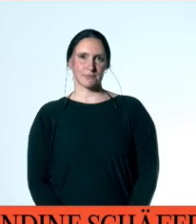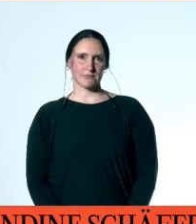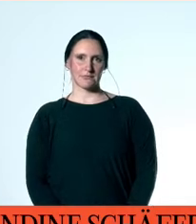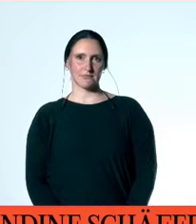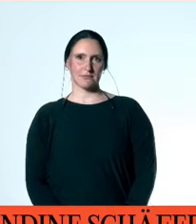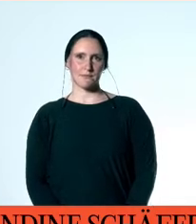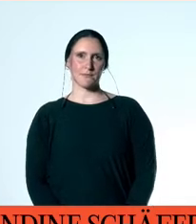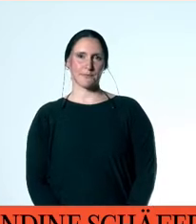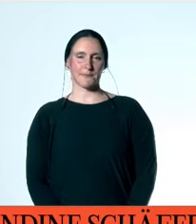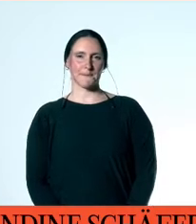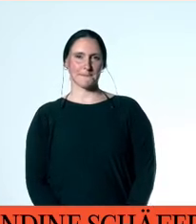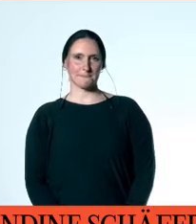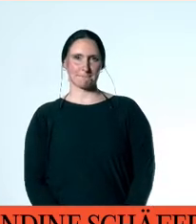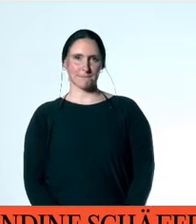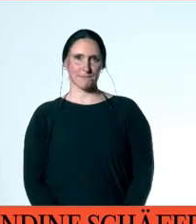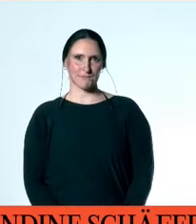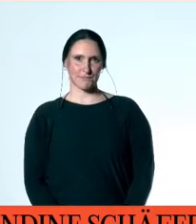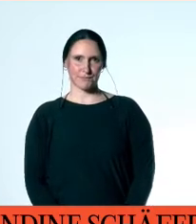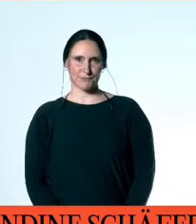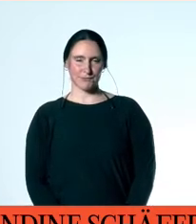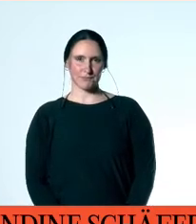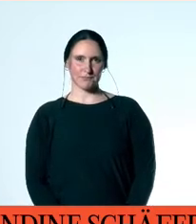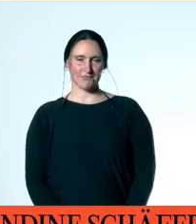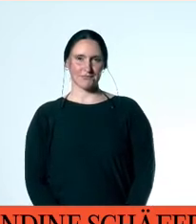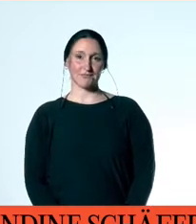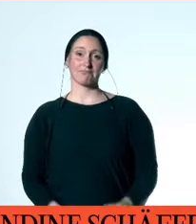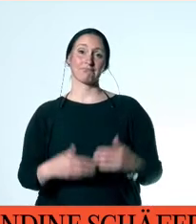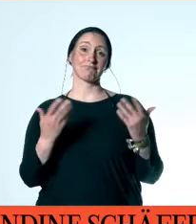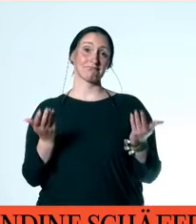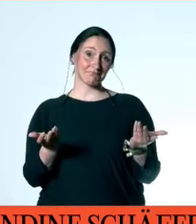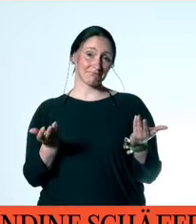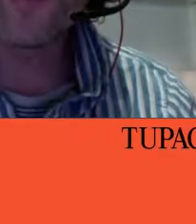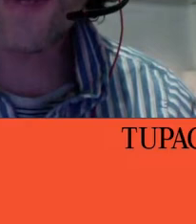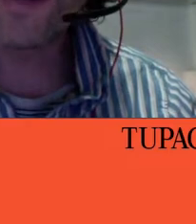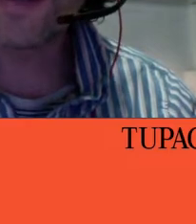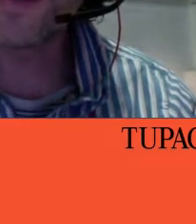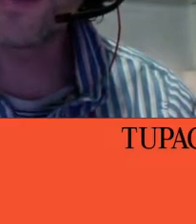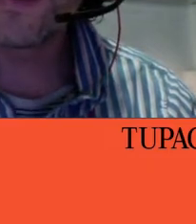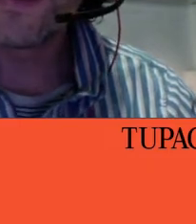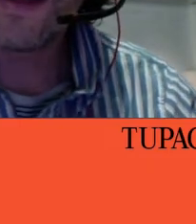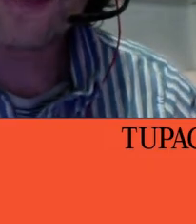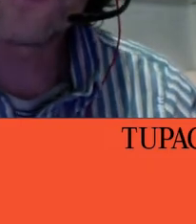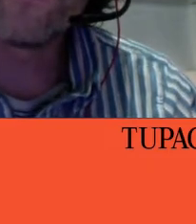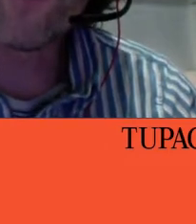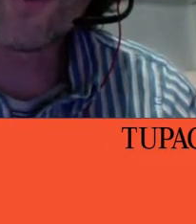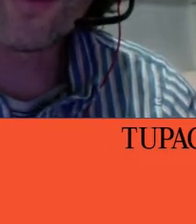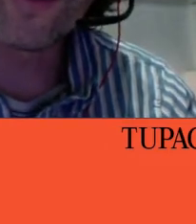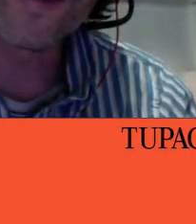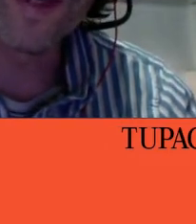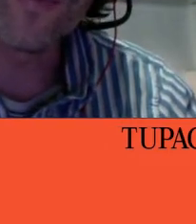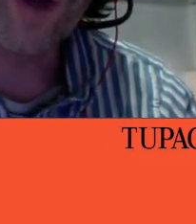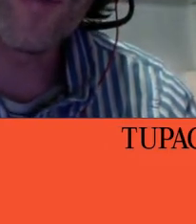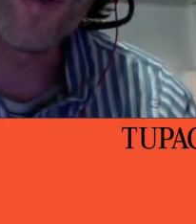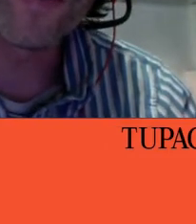mehr haben können, denke ich. Well, I think that collective practice has more